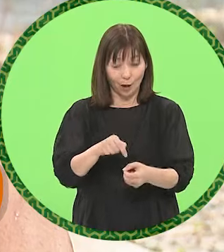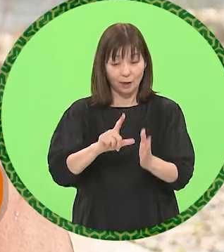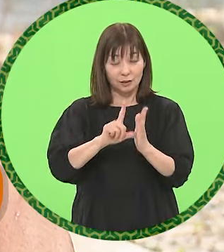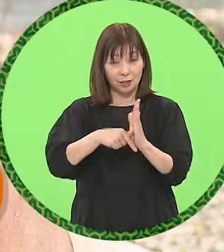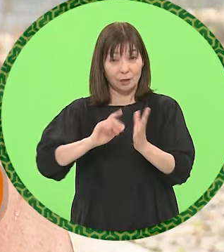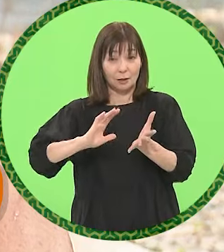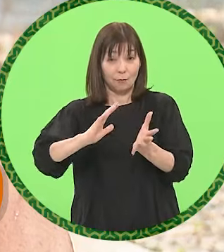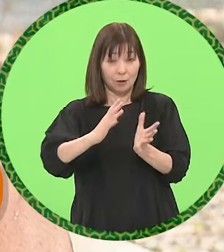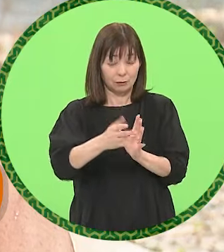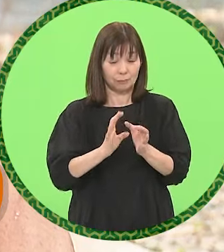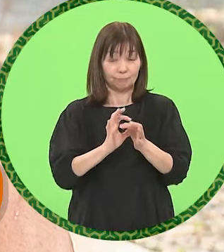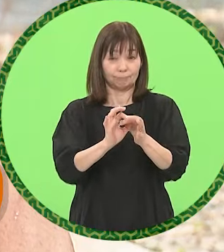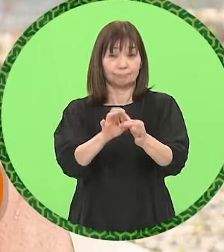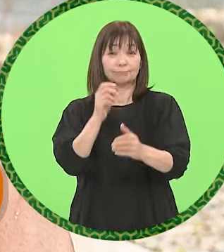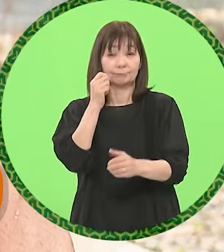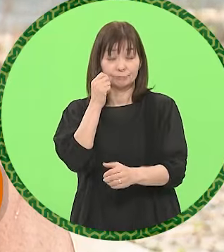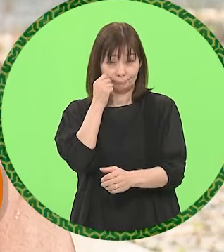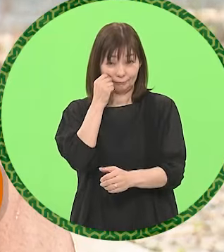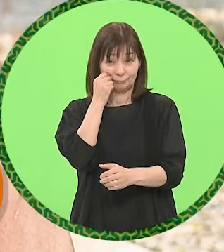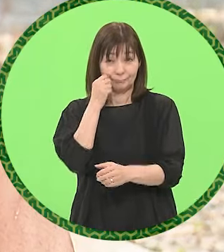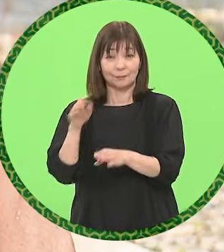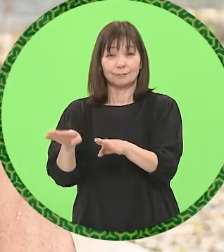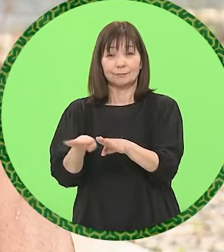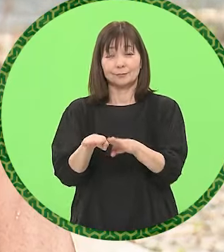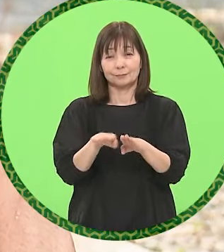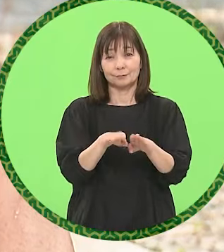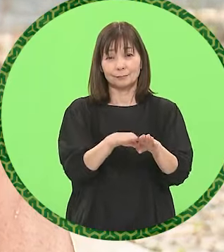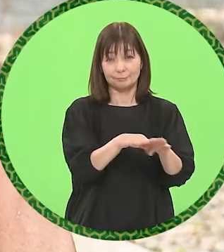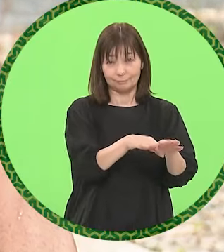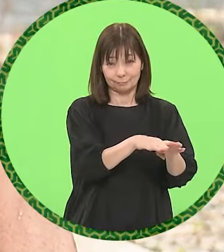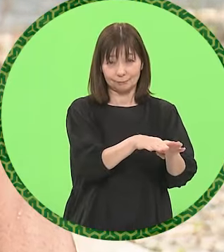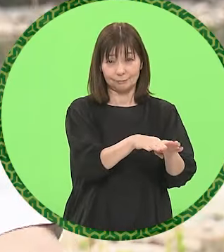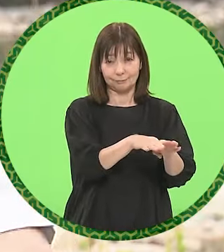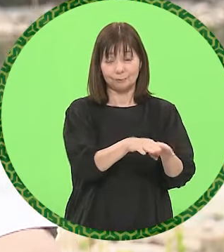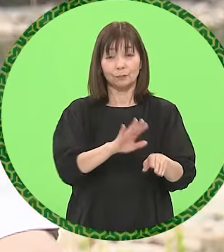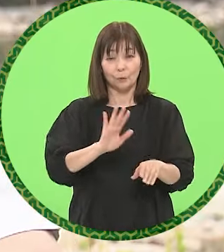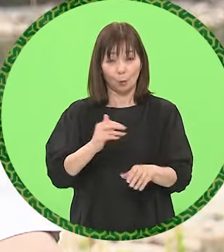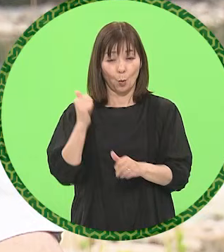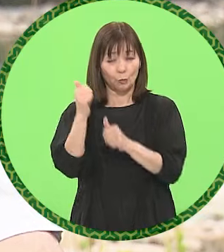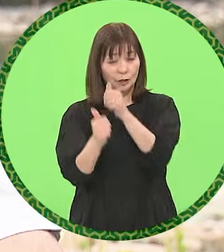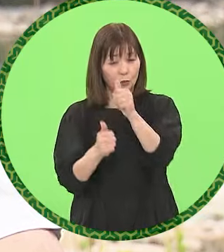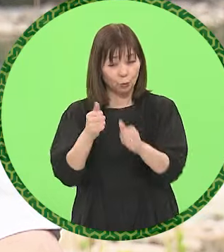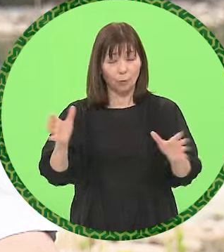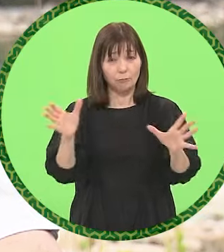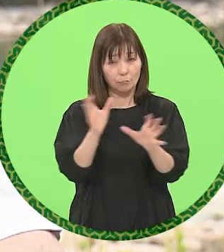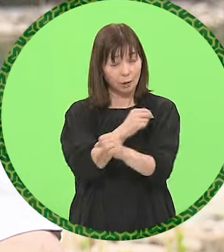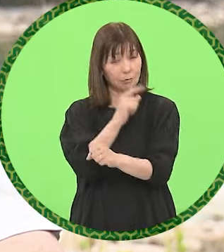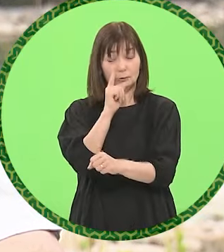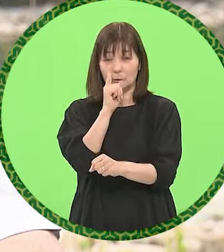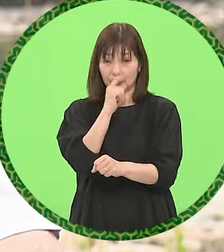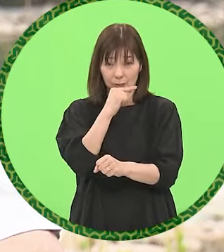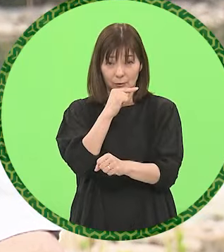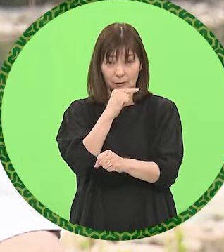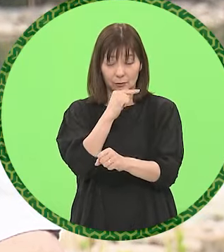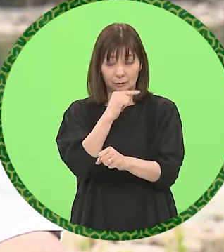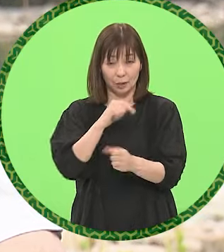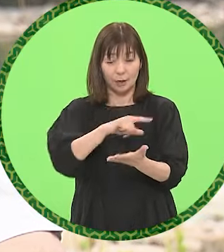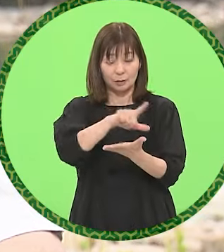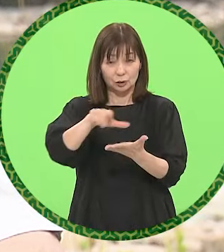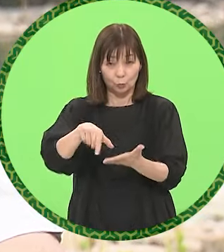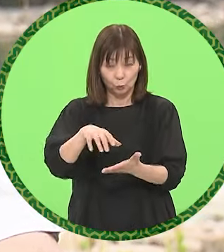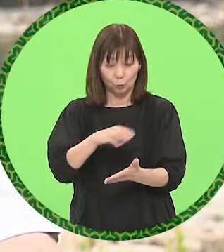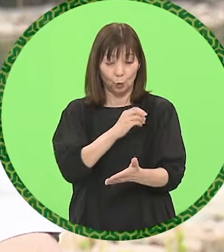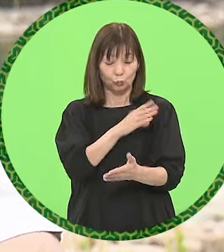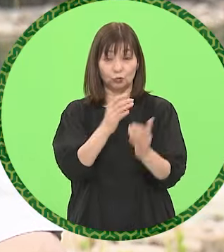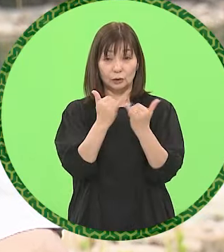に続けるのが難しくなったことがあり、姿を消してしまったんです。 伝統を忘れてしまうわけにはいかないと、地